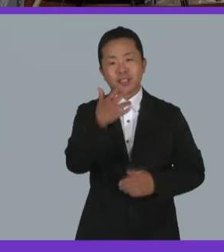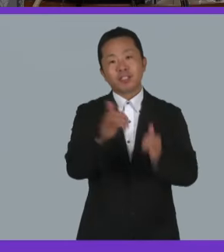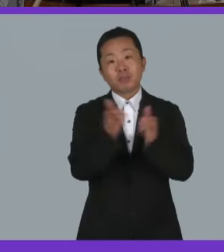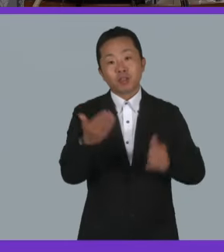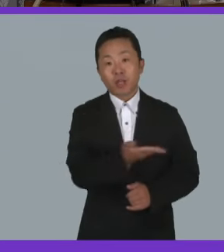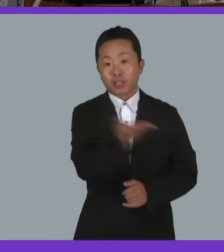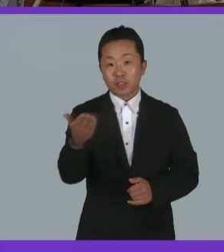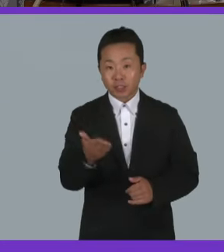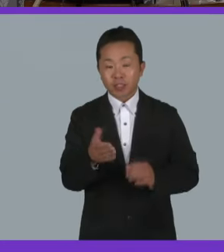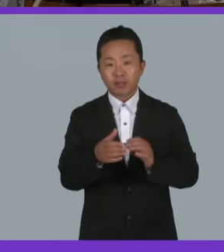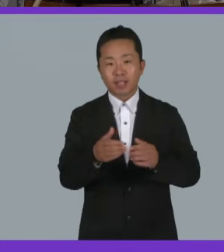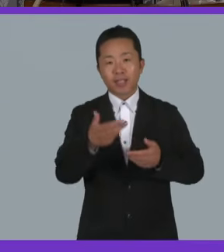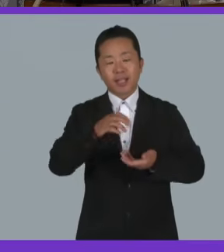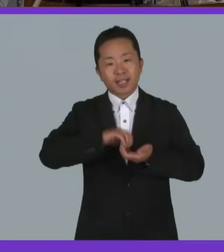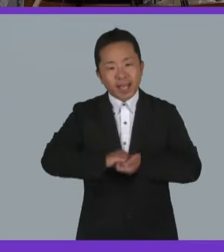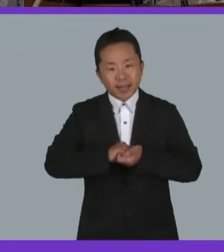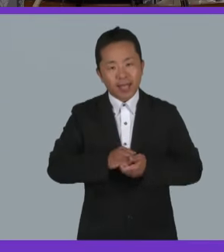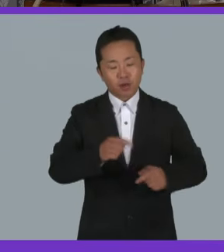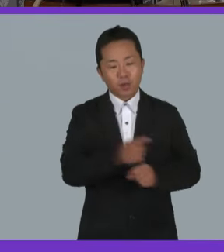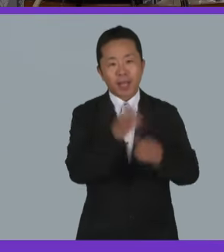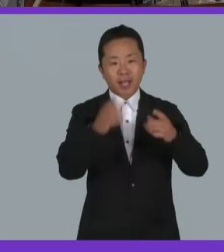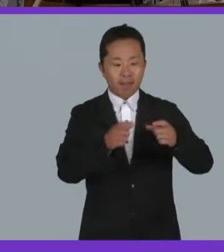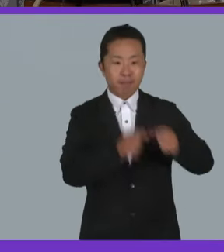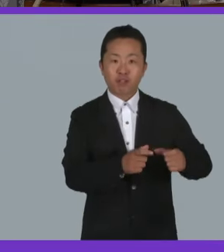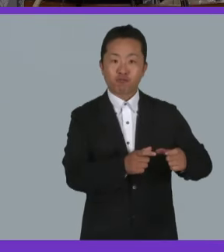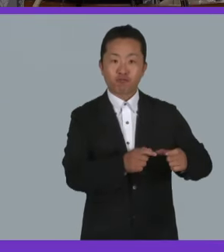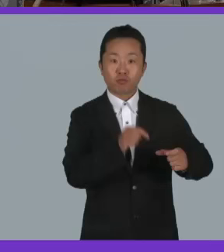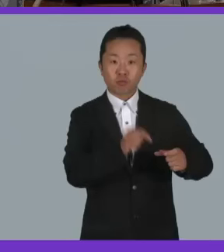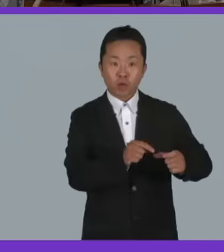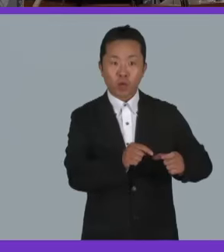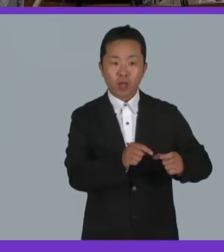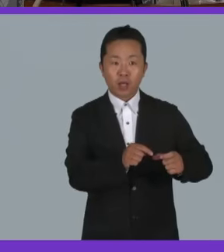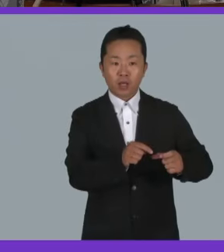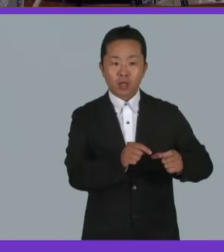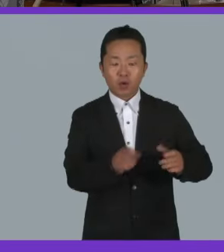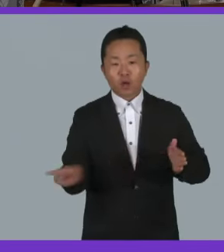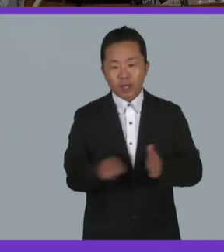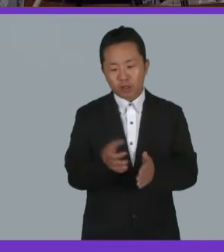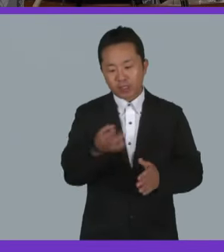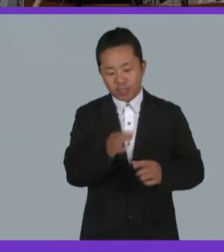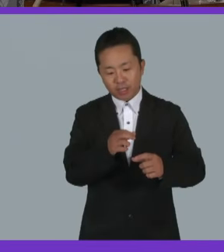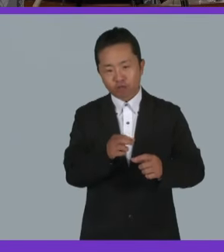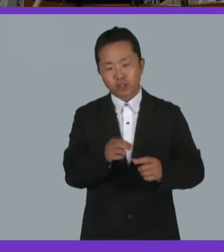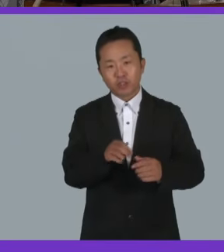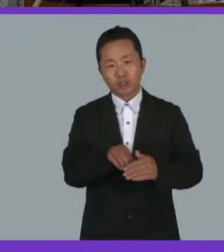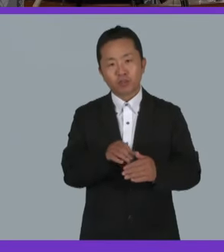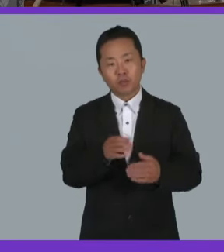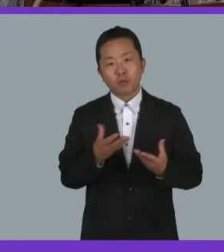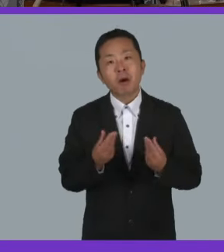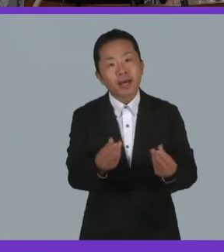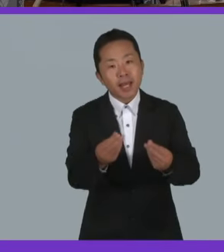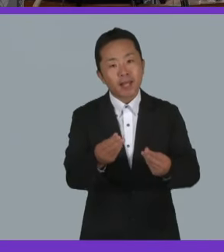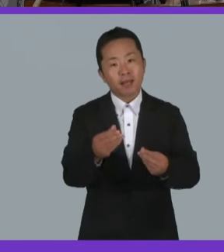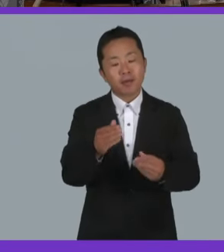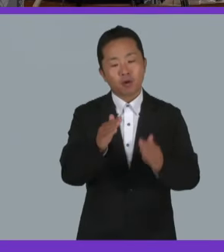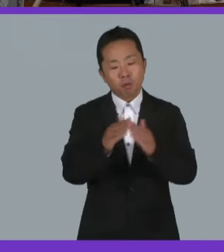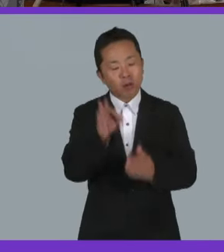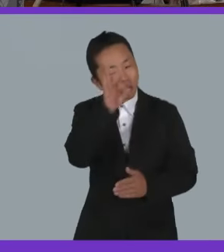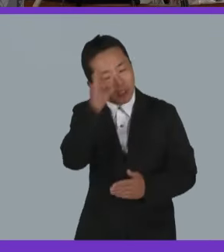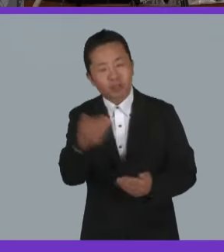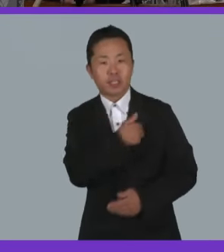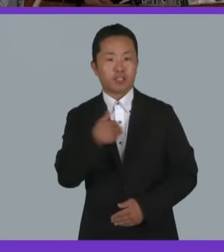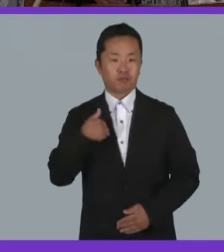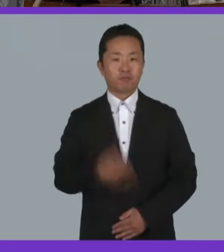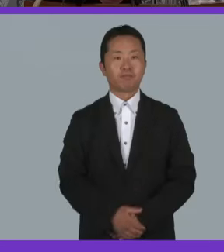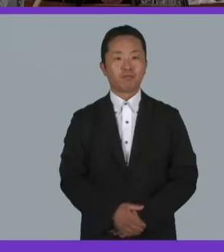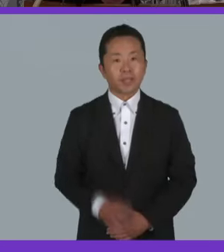には、市民限定の年間パスポートをこれまでの金額に据え置いて、本丸御殿もご覧いただけるようになっております。